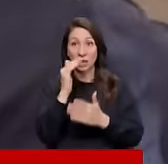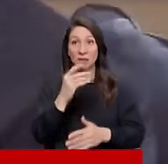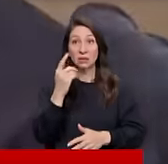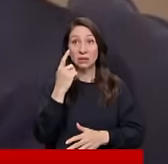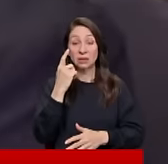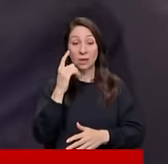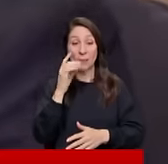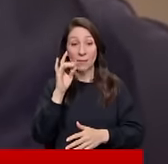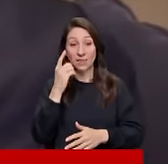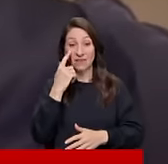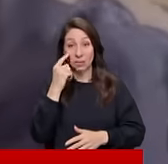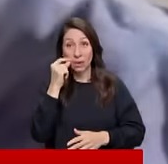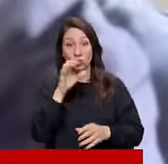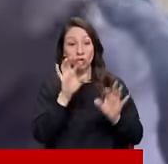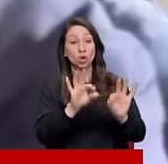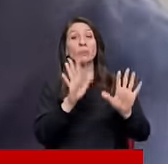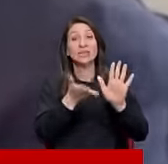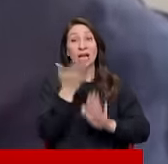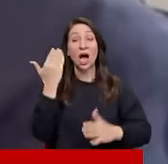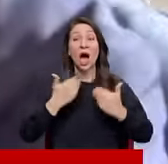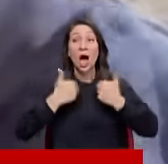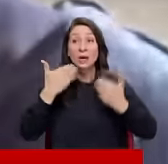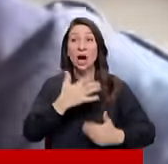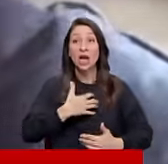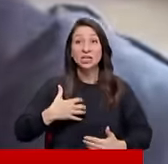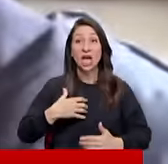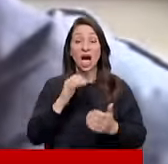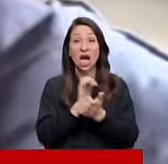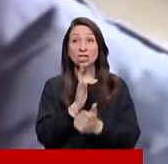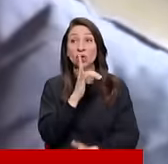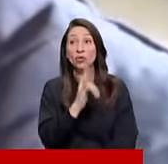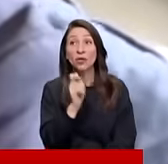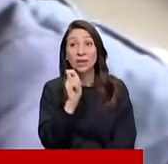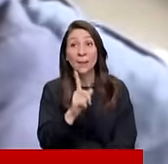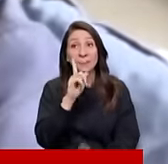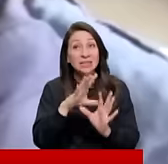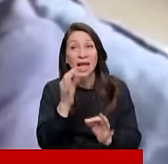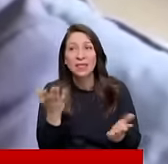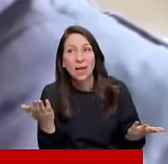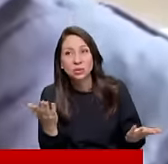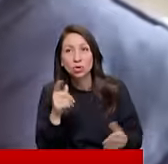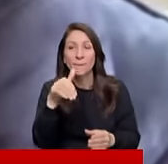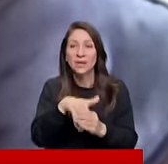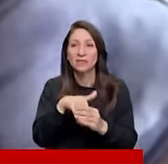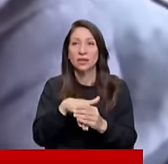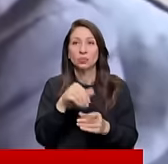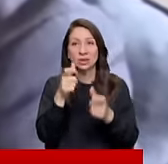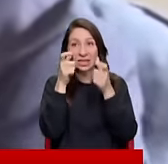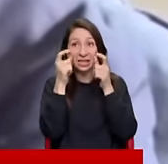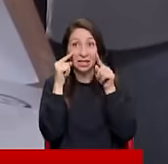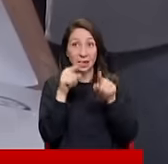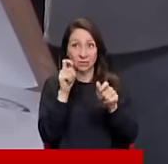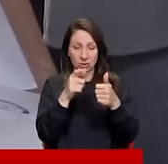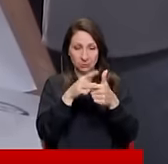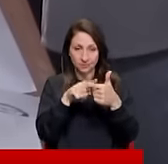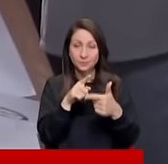Bey dokunulmazlığı kaldırılsın bunun dedi. Hakimin annesine, ailesine küfreden birisine ne yapacak? O da milletvekili. Bunu dikkatle takip